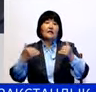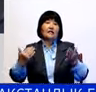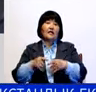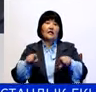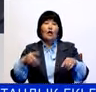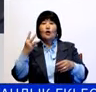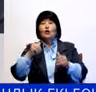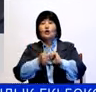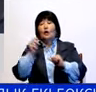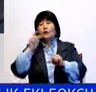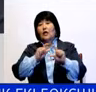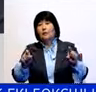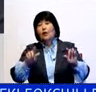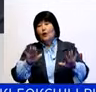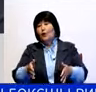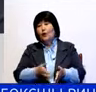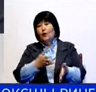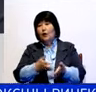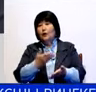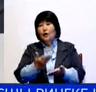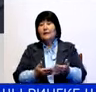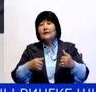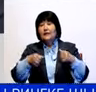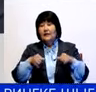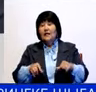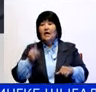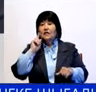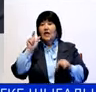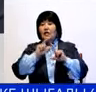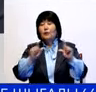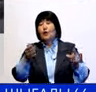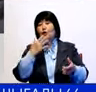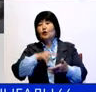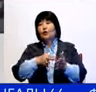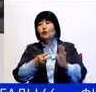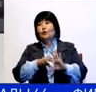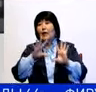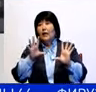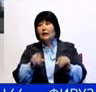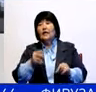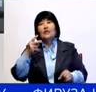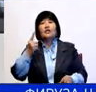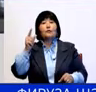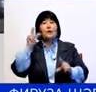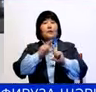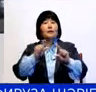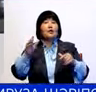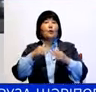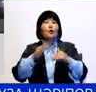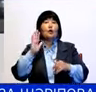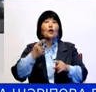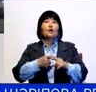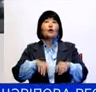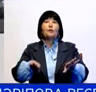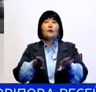3 ауысыммен білім беру орын тапшылығы мәселелері шешіліп, жайлы мектеп ұлттық жобасы шеңберінде 21 мектеп құрылысы жүргізілмек. Сонымен